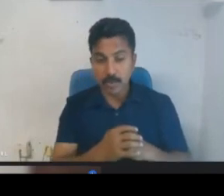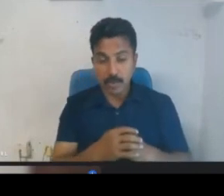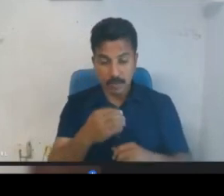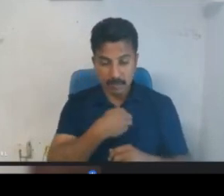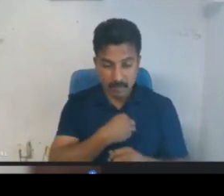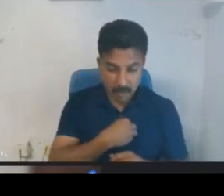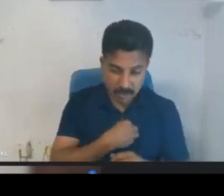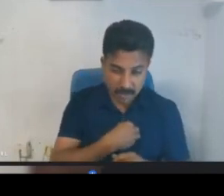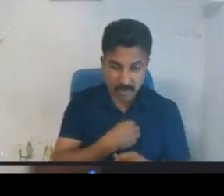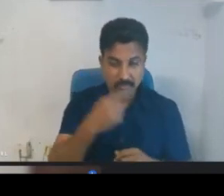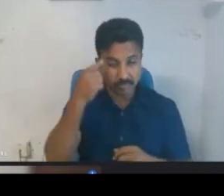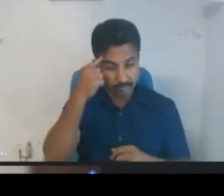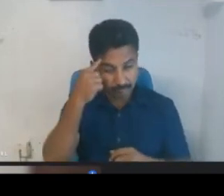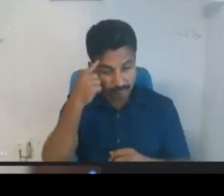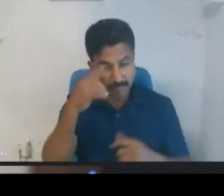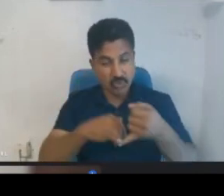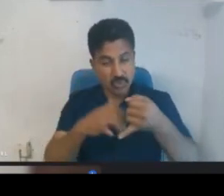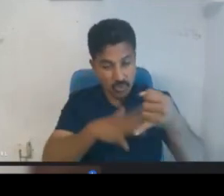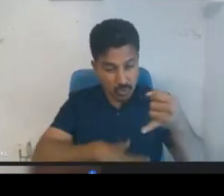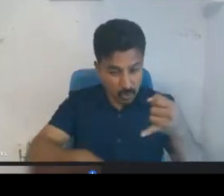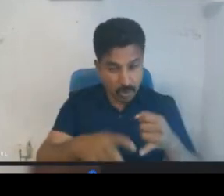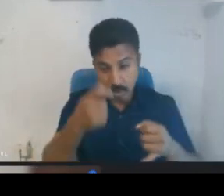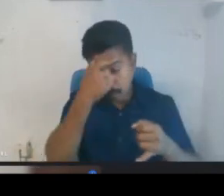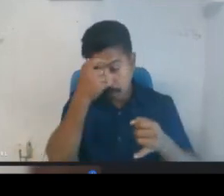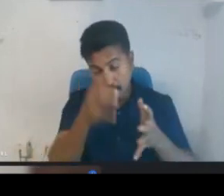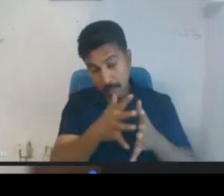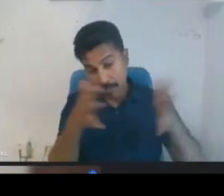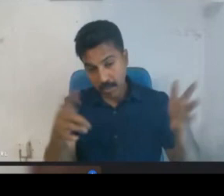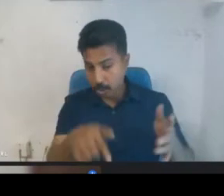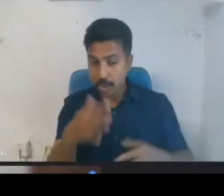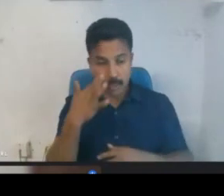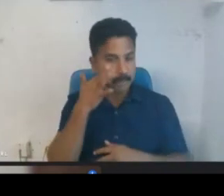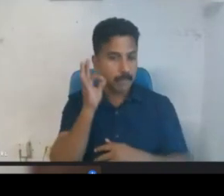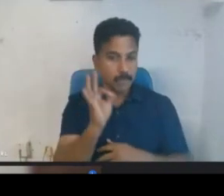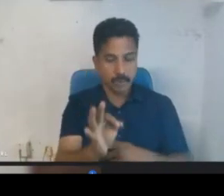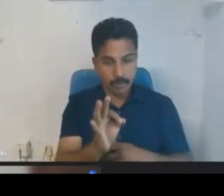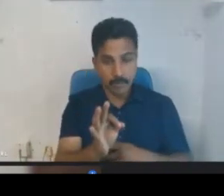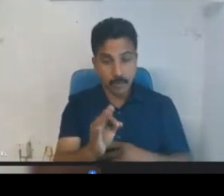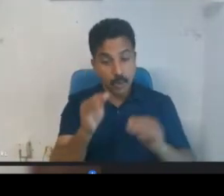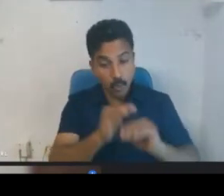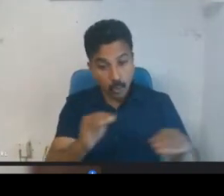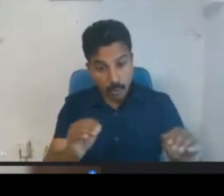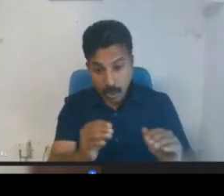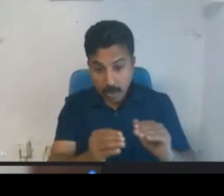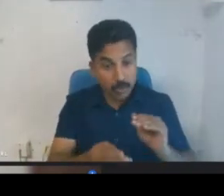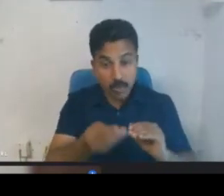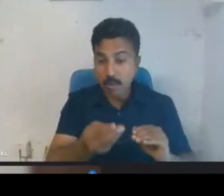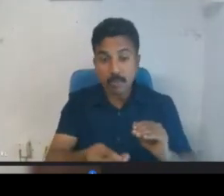എന്താ മാനസികമായിട്ടും സാമൂഹികമായിട്ടും ഉള്ള പ്രശ്നങ്ങളാണ് ഏറ്റവും കൂടുതൽ മുൻപന്തിയിൽ നിൽക്കുന്നത്. അത് കുട്ടികളെക്കാൾ ഉപരി